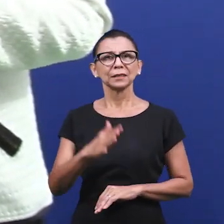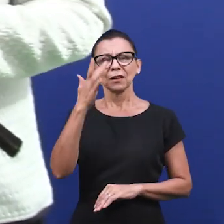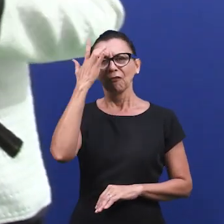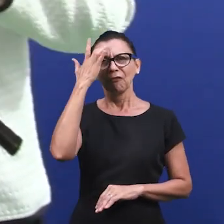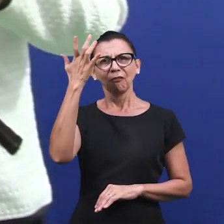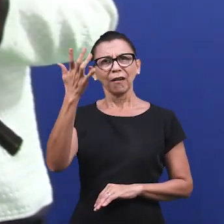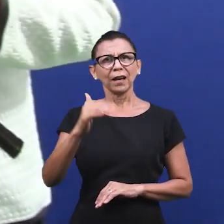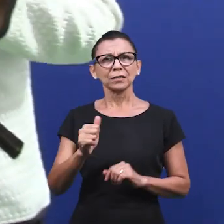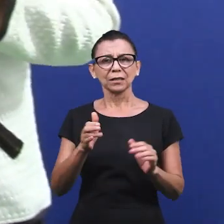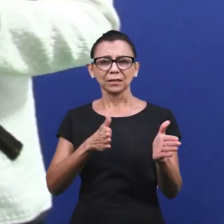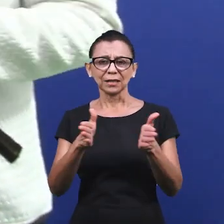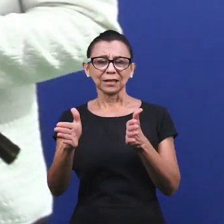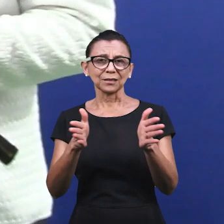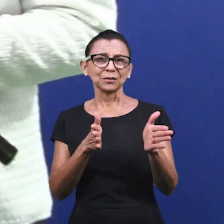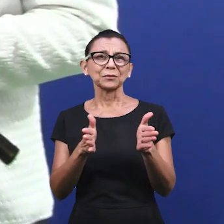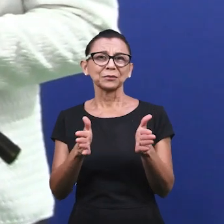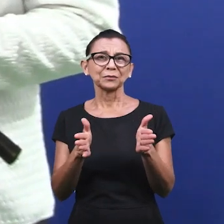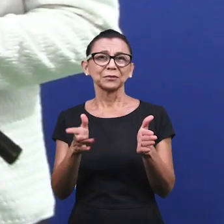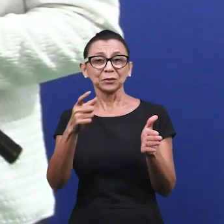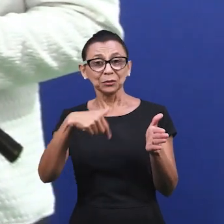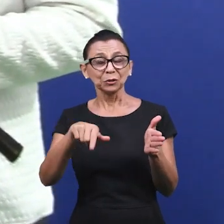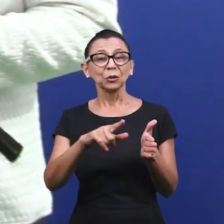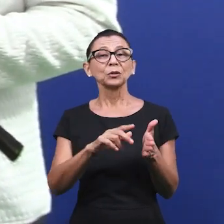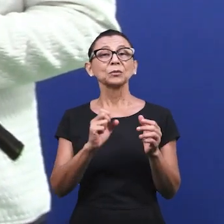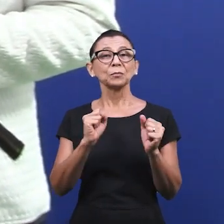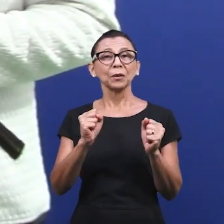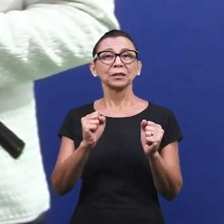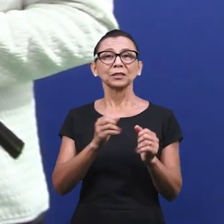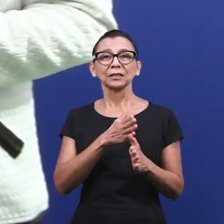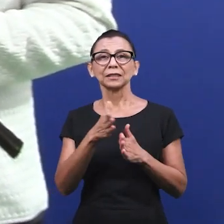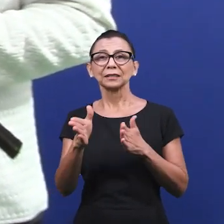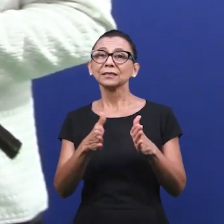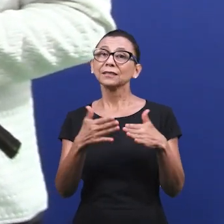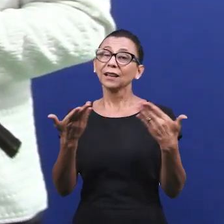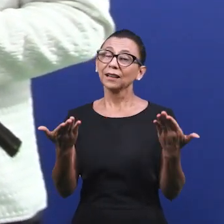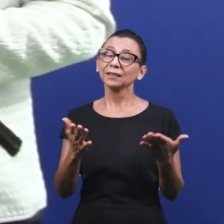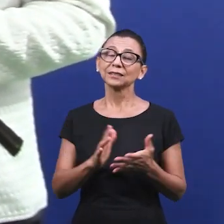d'images, avec des plans mentaux, cela rend